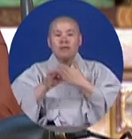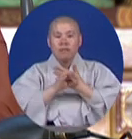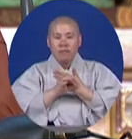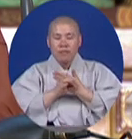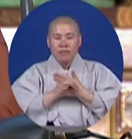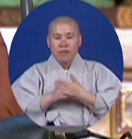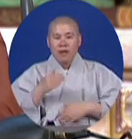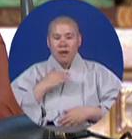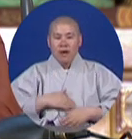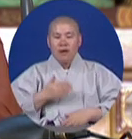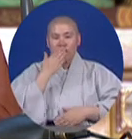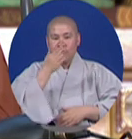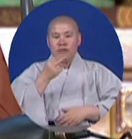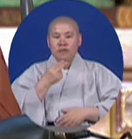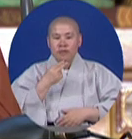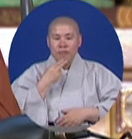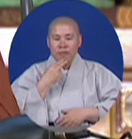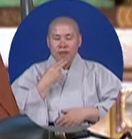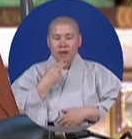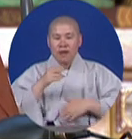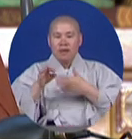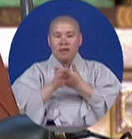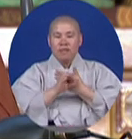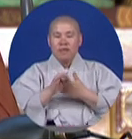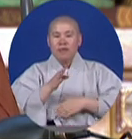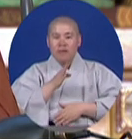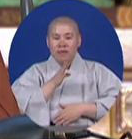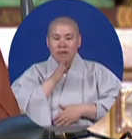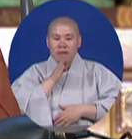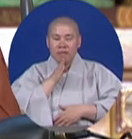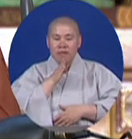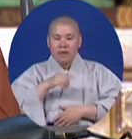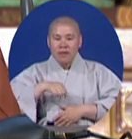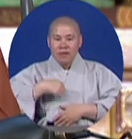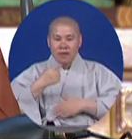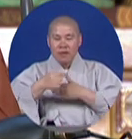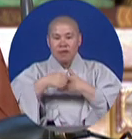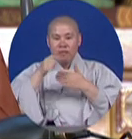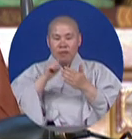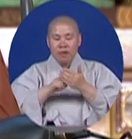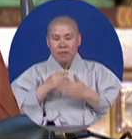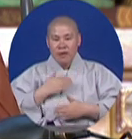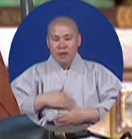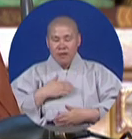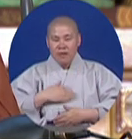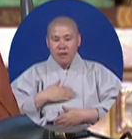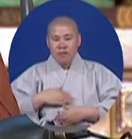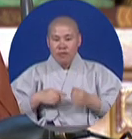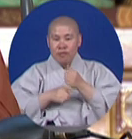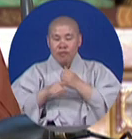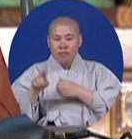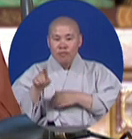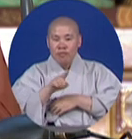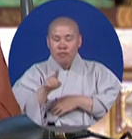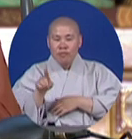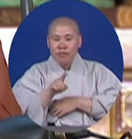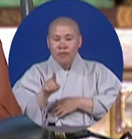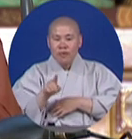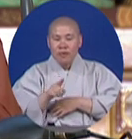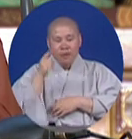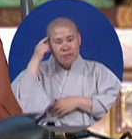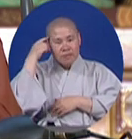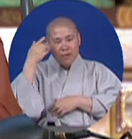진심도 망심도 없는 그 경지를 구경각이라고 합니다. 그래서 그걸 이제 경책을 하는